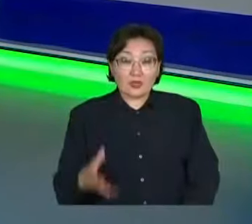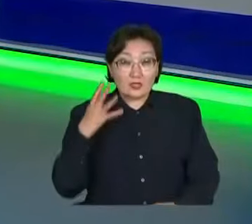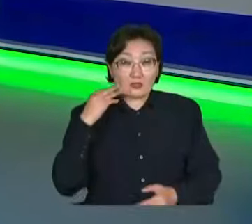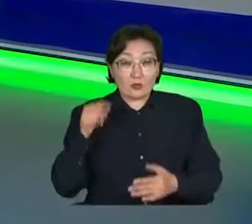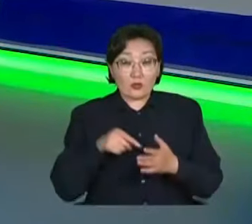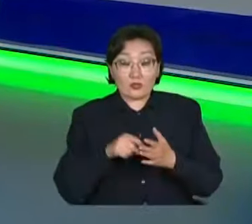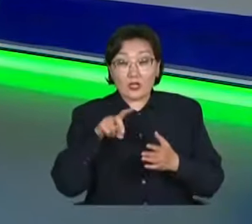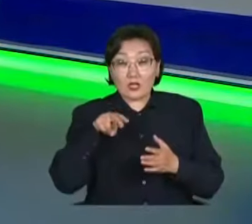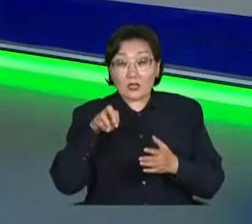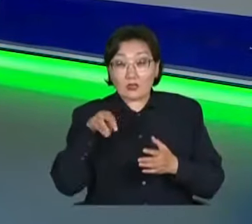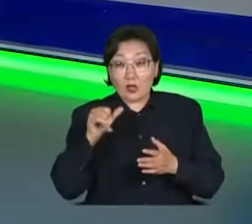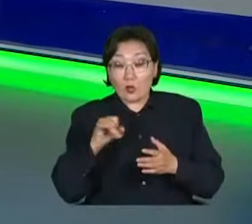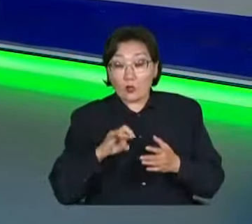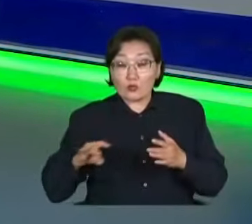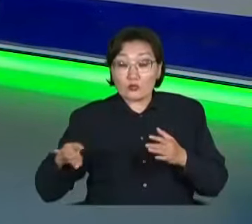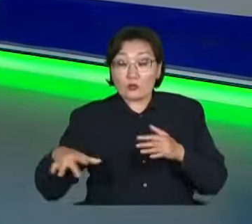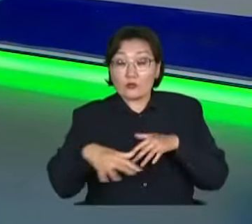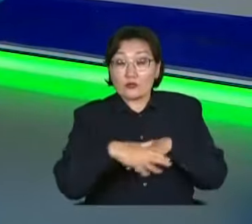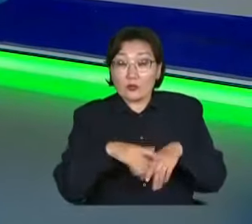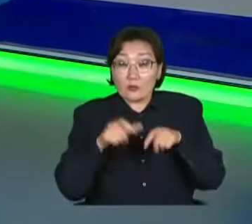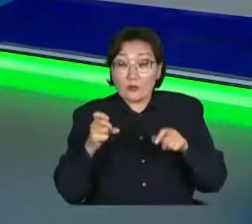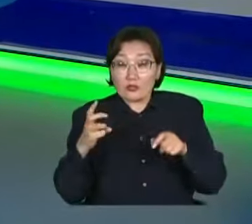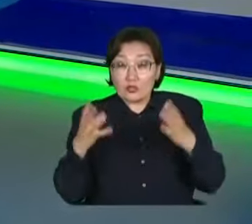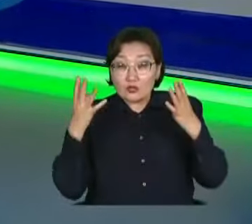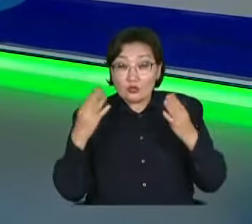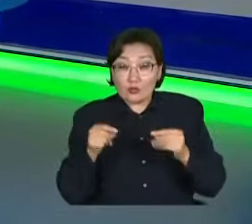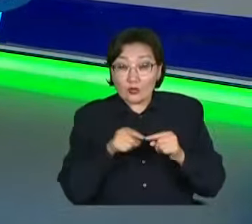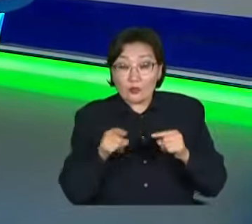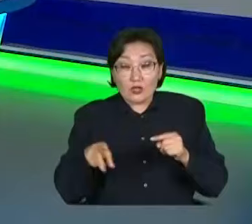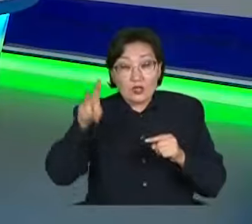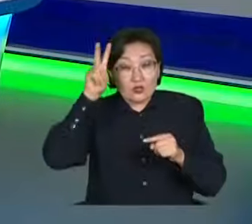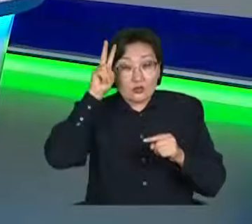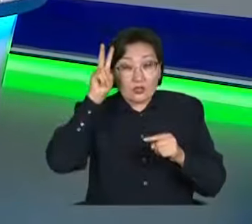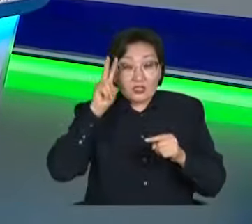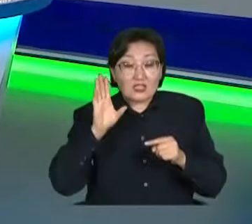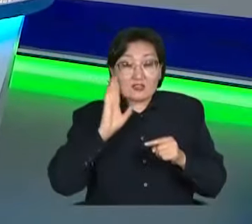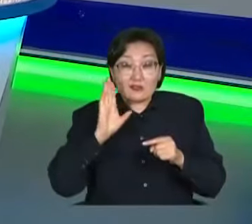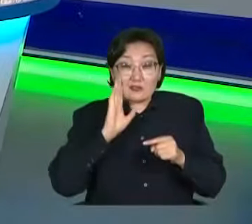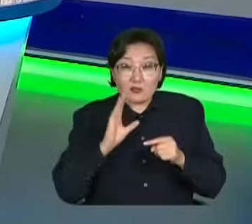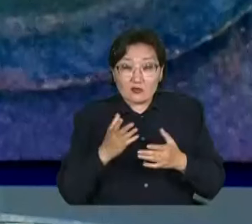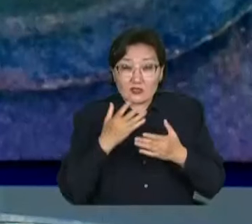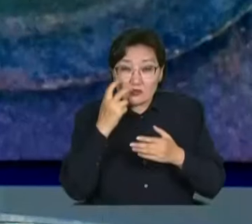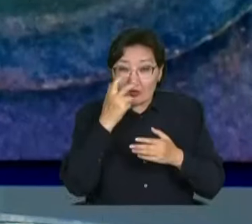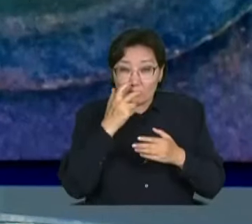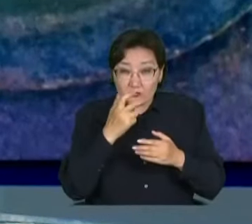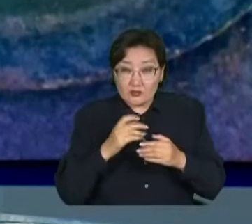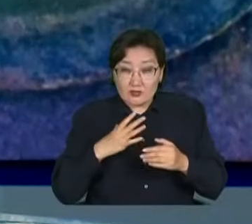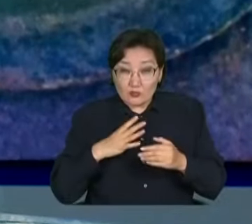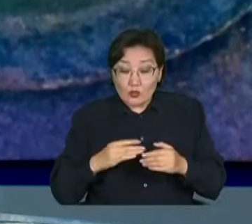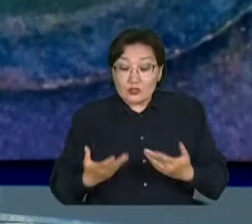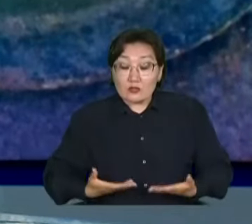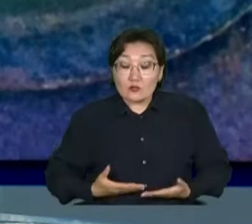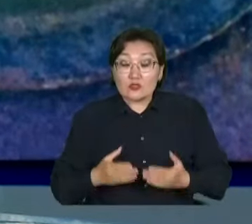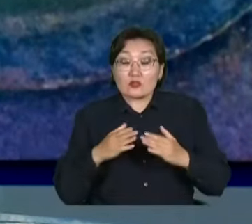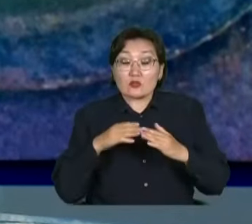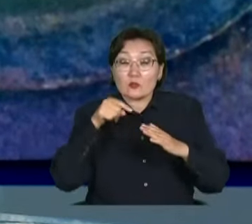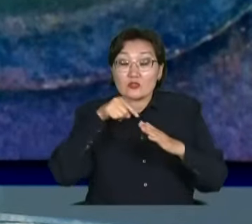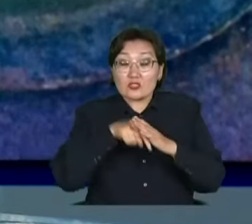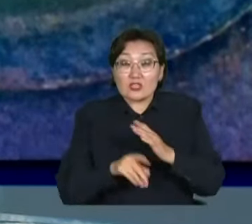Алматының Алатау ауданының тұрғындары бірнеше күннен бері кәрізден шыққан қолаңса иіске тұншығып отыр. Өйткені құдықтағы лас